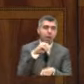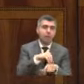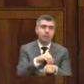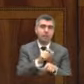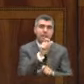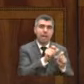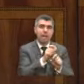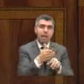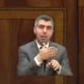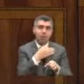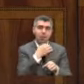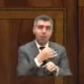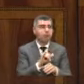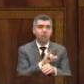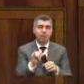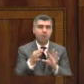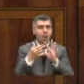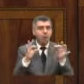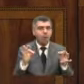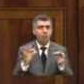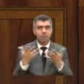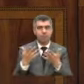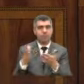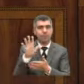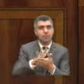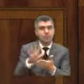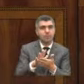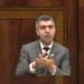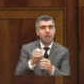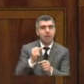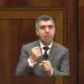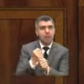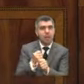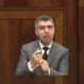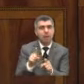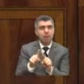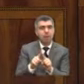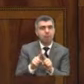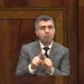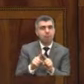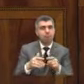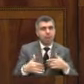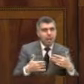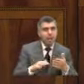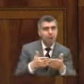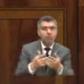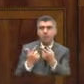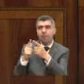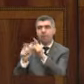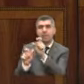قالوا الناس، يعني الطن مع شوات الى اخره، مالي المحلبات الفنانه الشعبيه، فئات